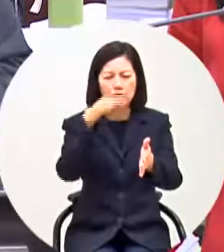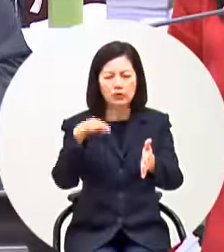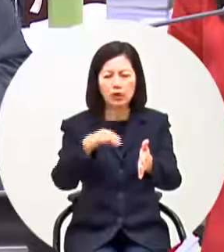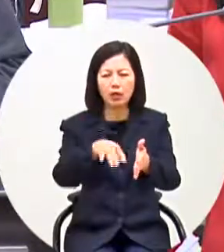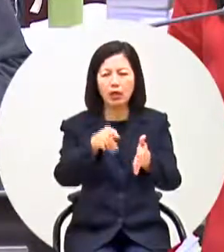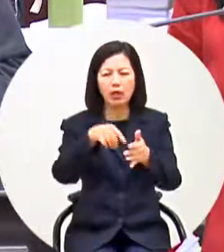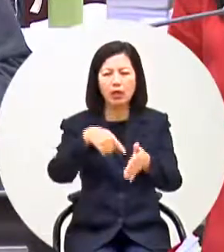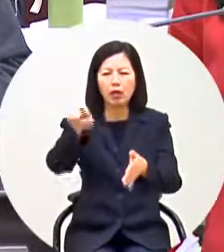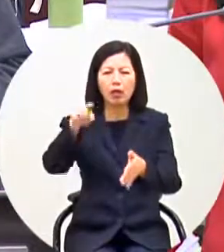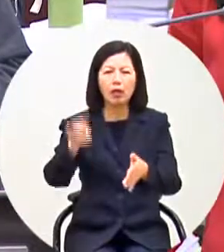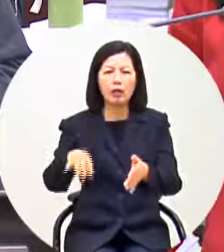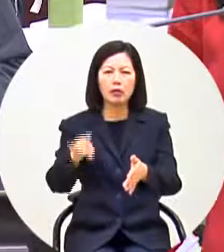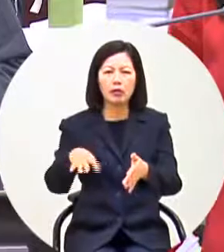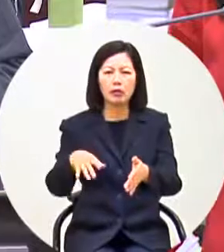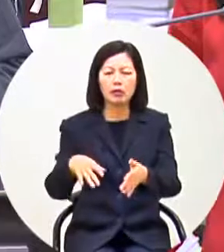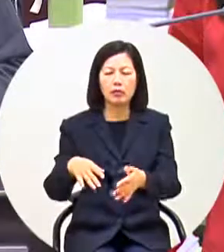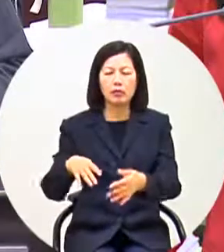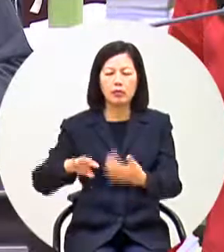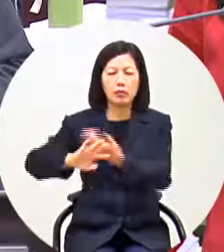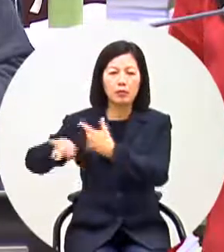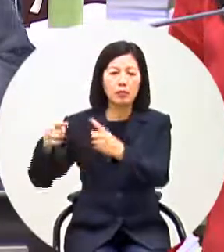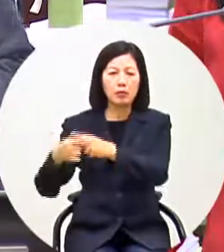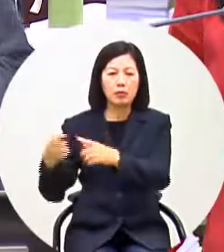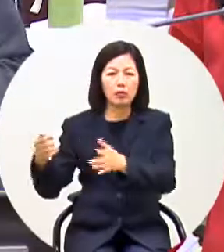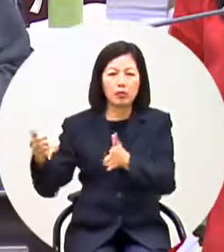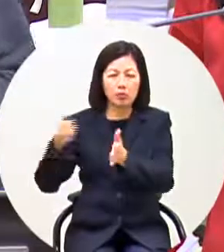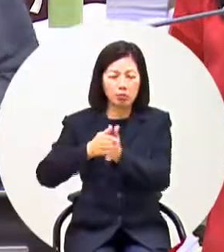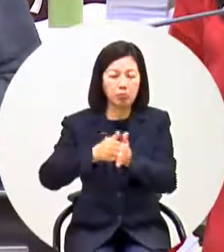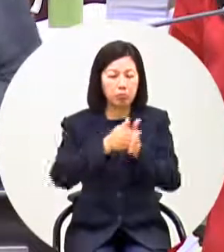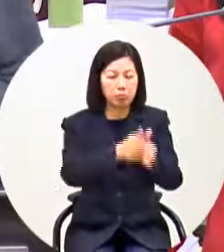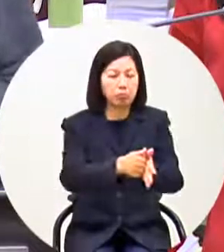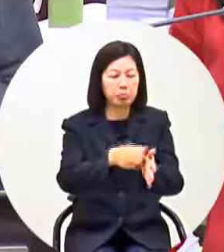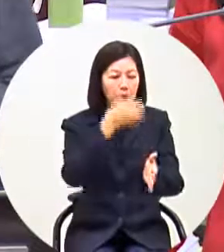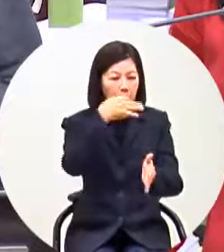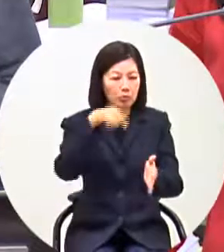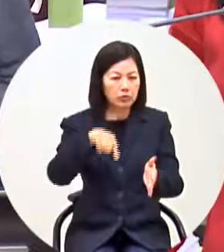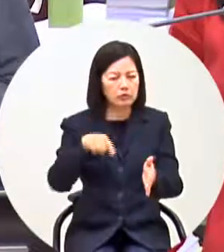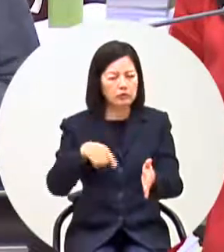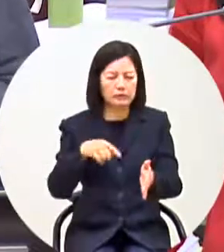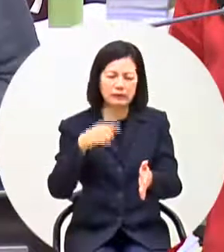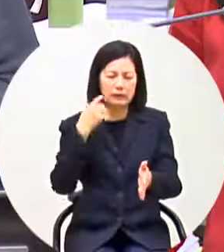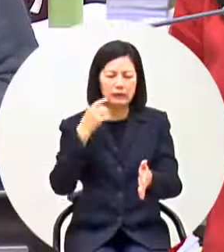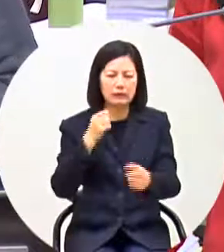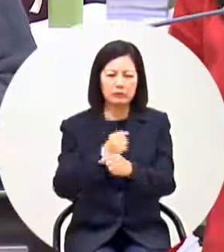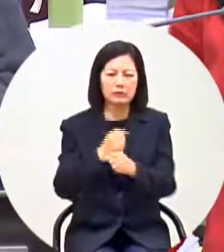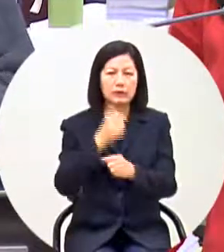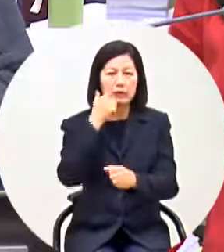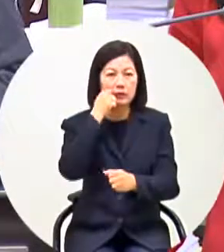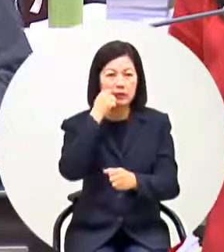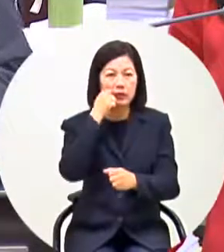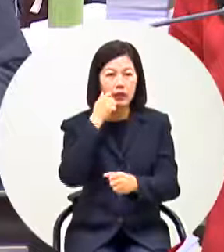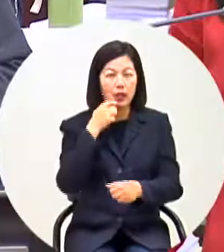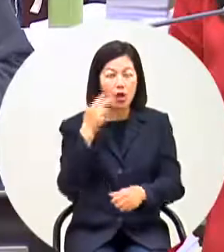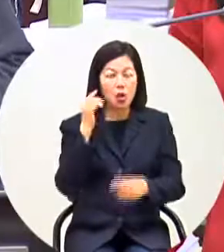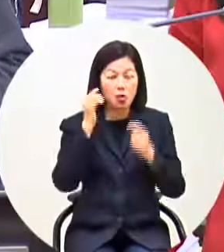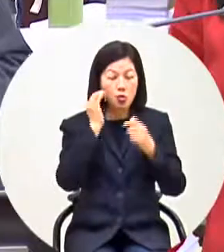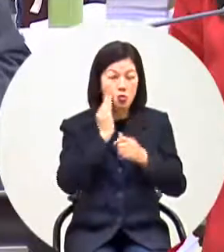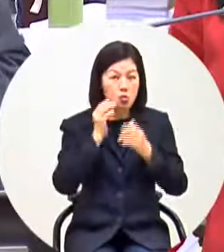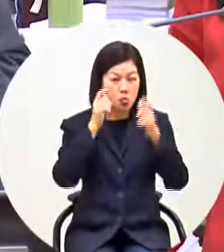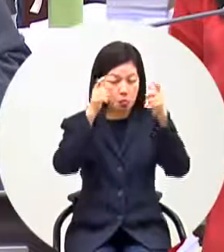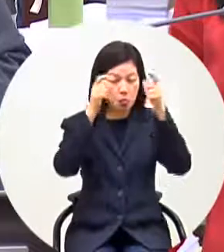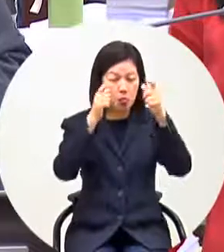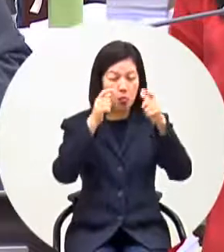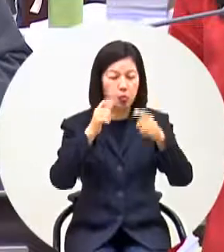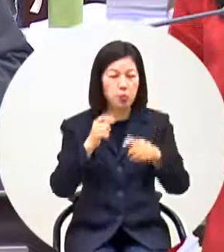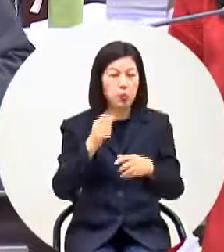个在执行上会有困难，但是如果真的我们高雄除了这3个月以外，空